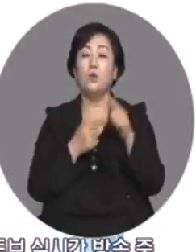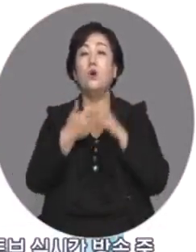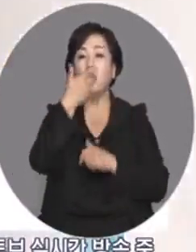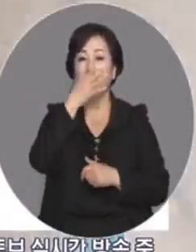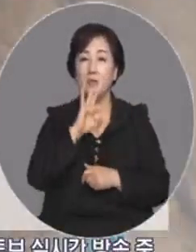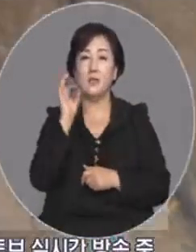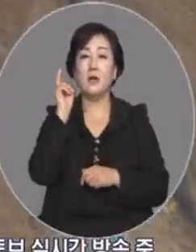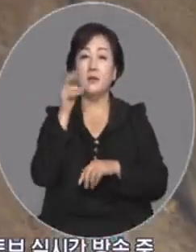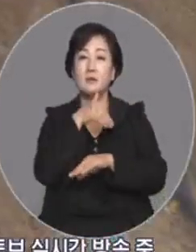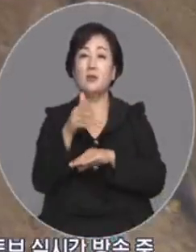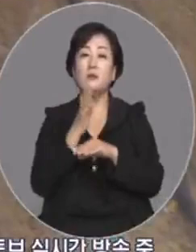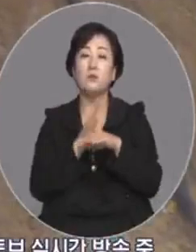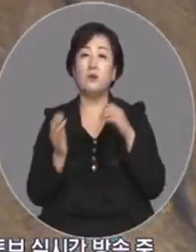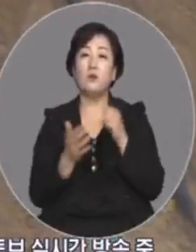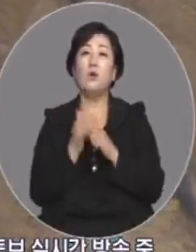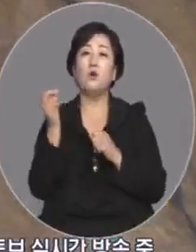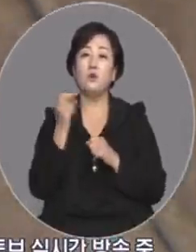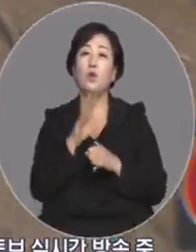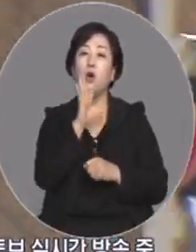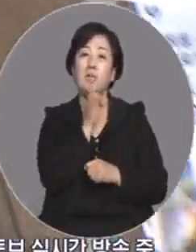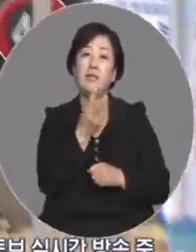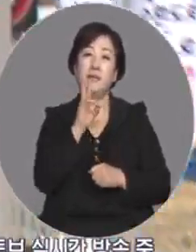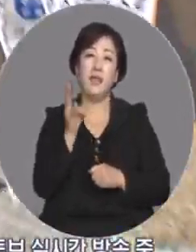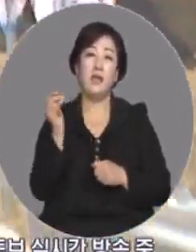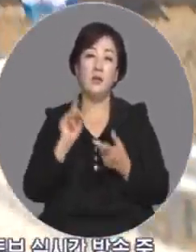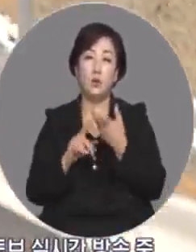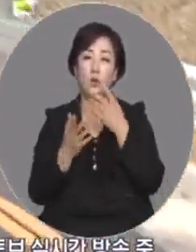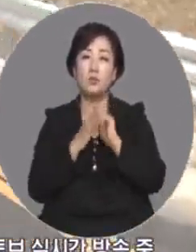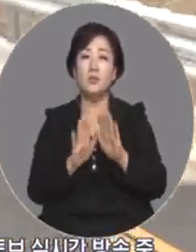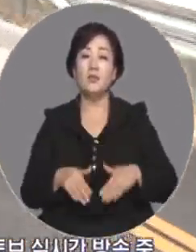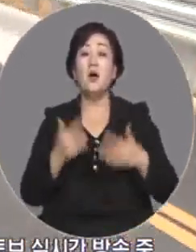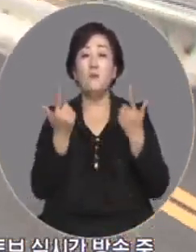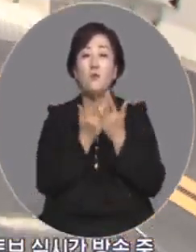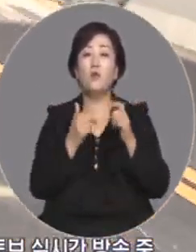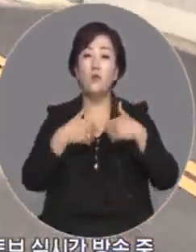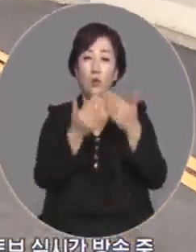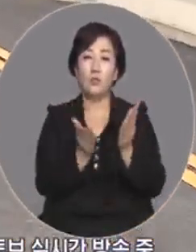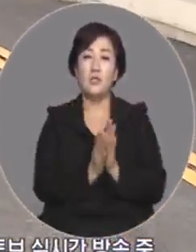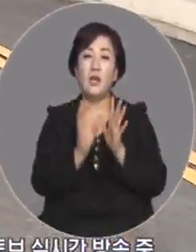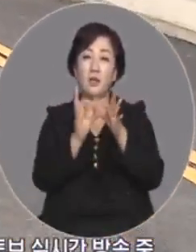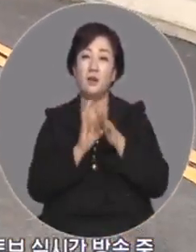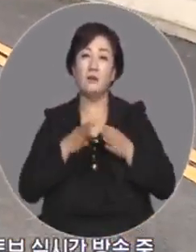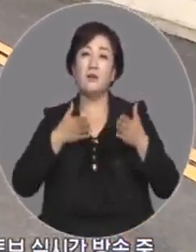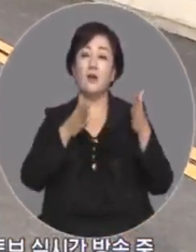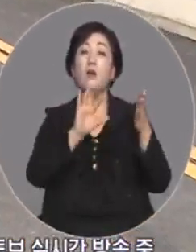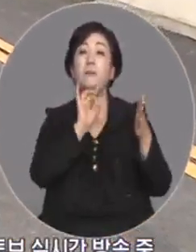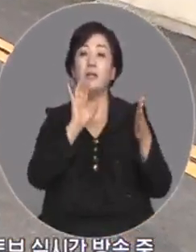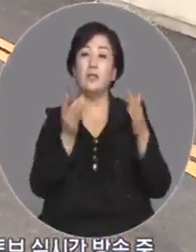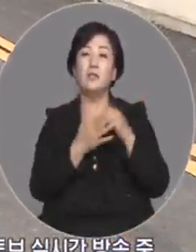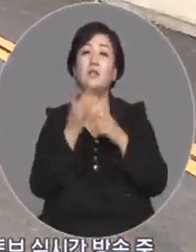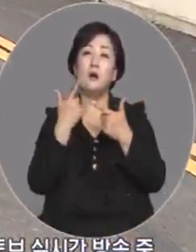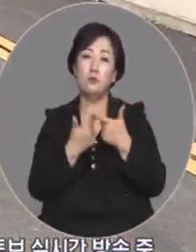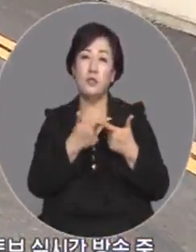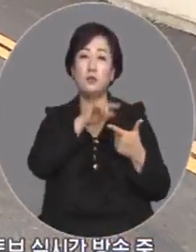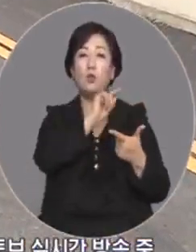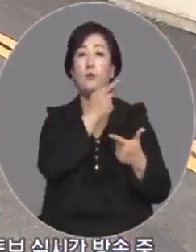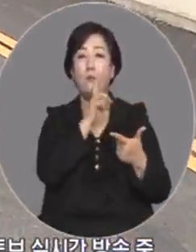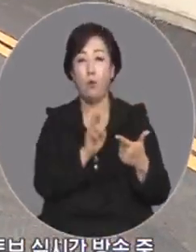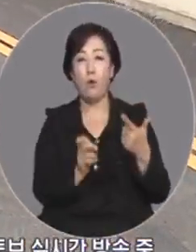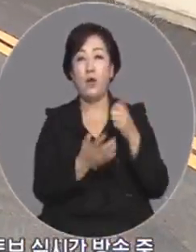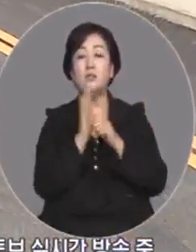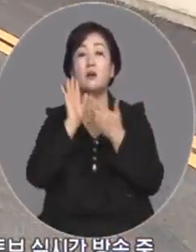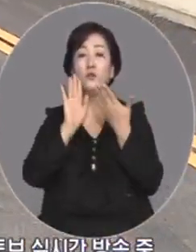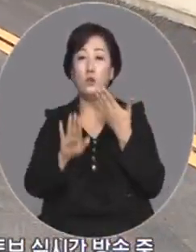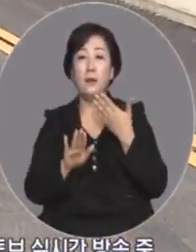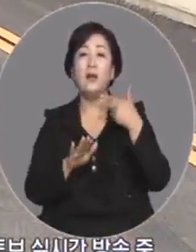시너지를. 이해로는 단순한 울산의 새로운 남북측 도로만이 아닙니다. 장차 부산 노포에서 출발하는